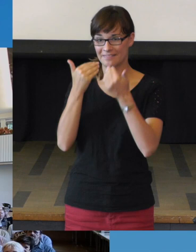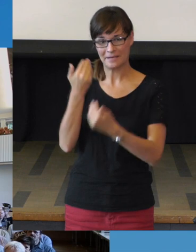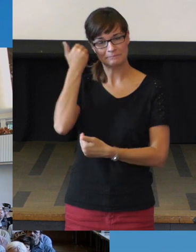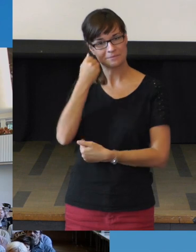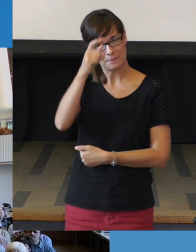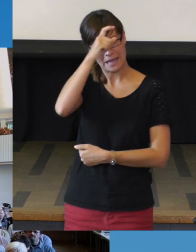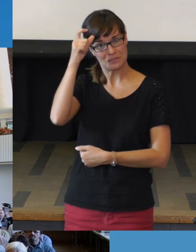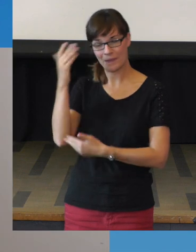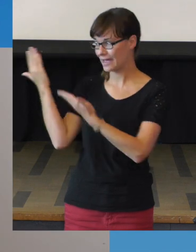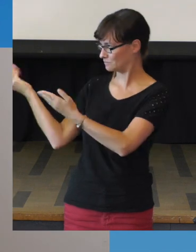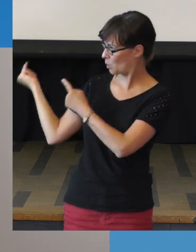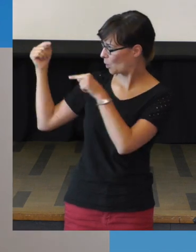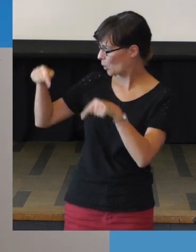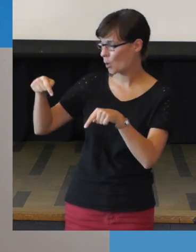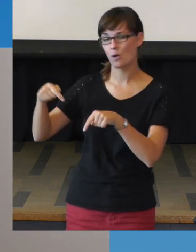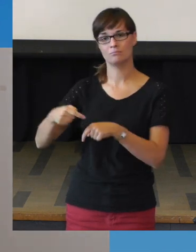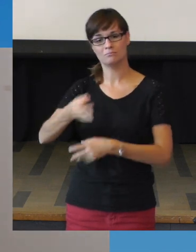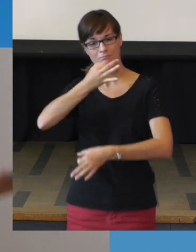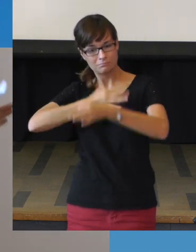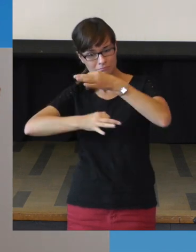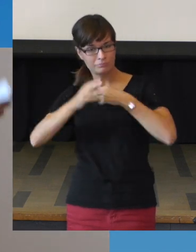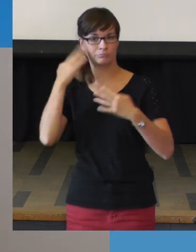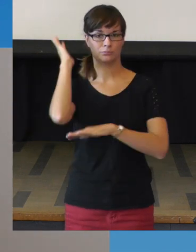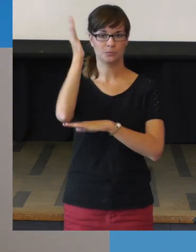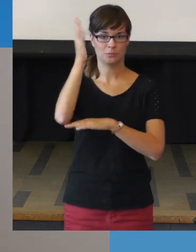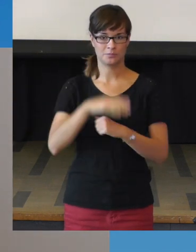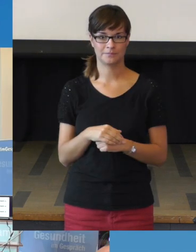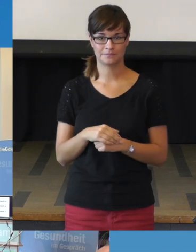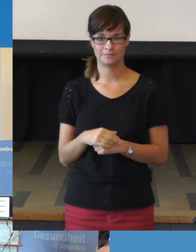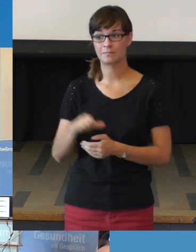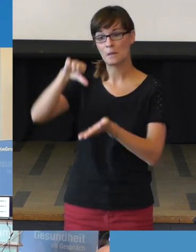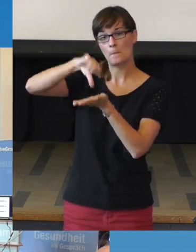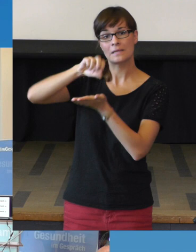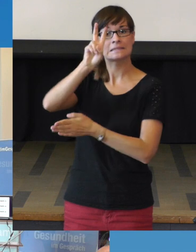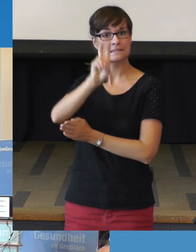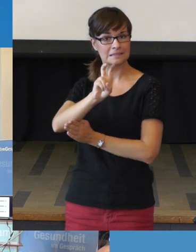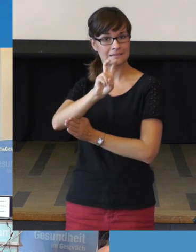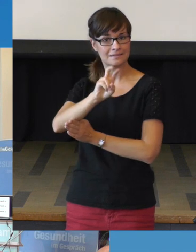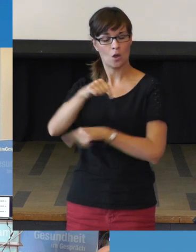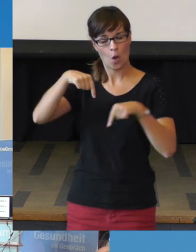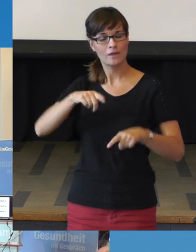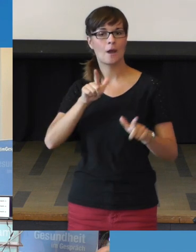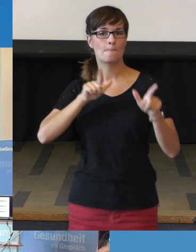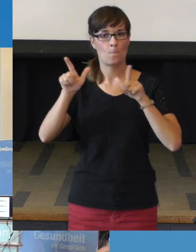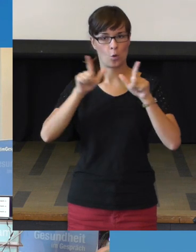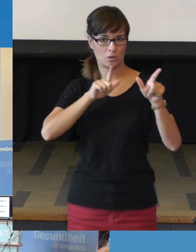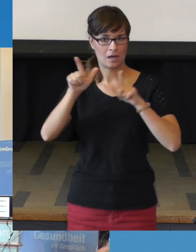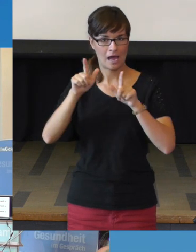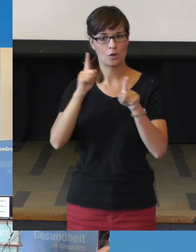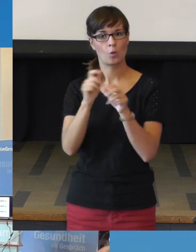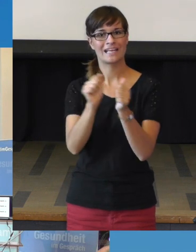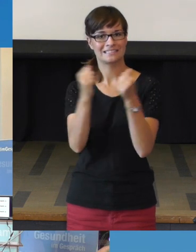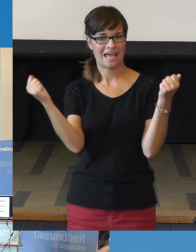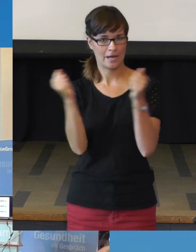dass Sie gekommen sind und uns hier Rede und Antwort stehen. Ich darf in der Mitte begrüßen den heutigen Moderator und